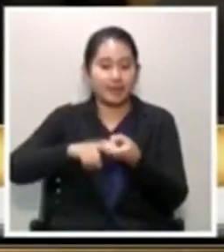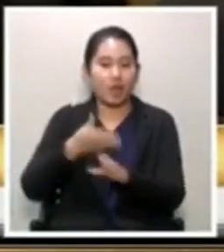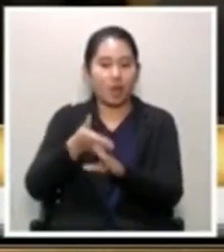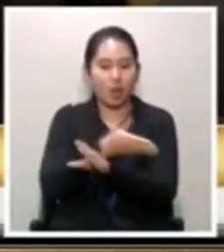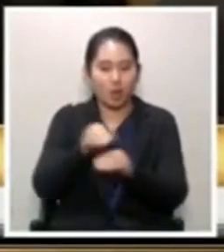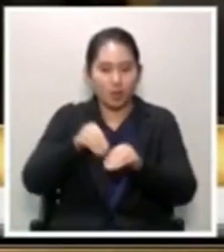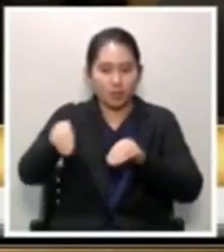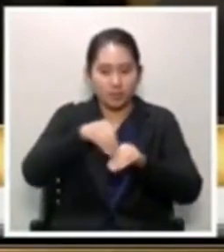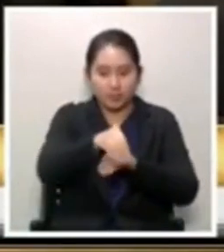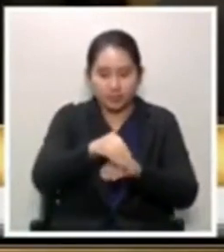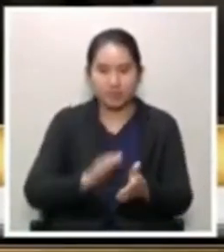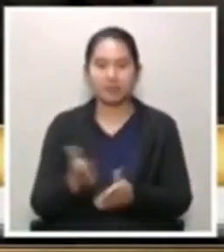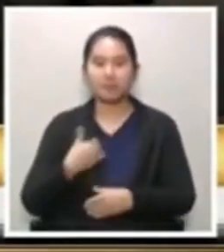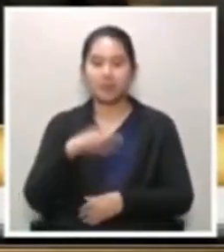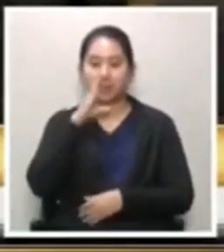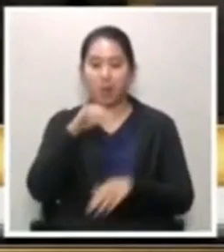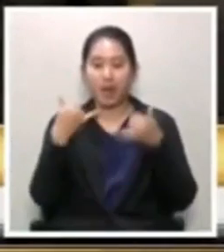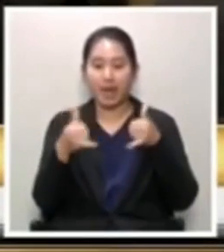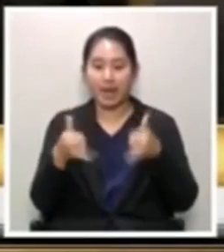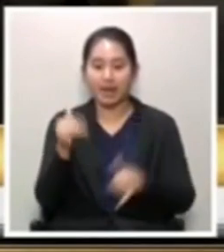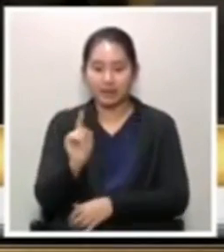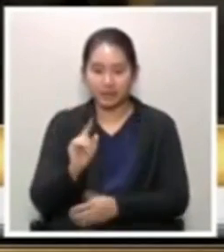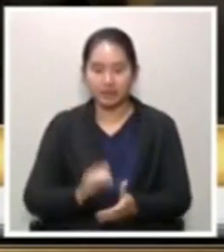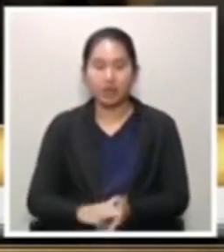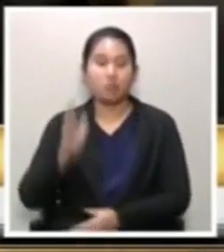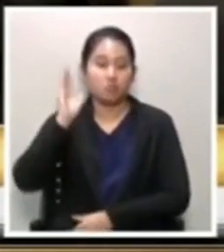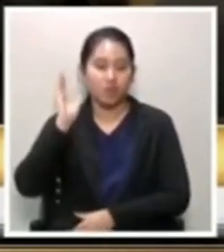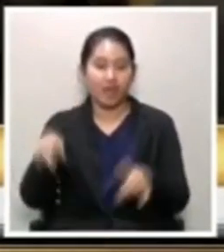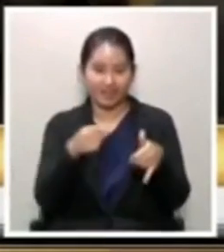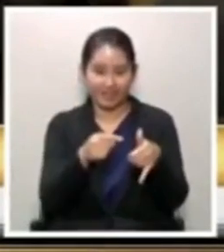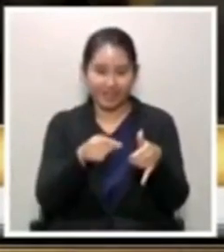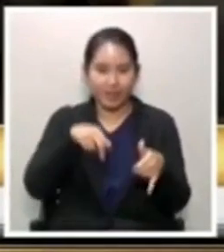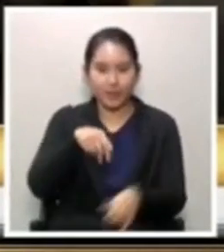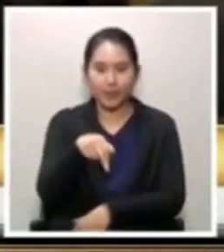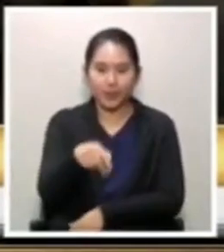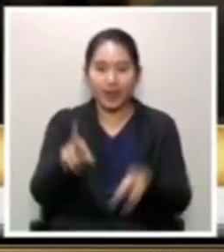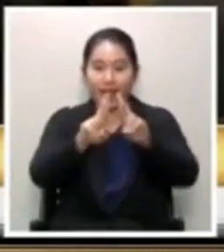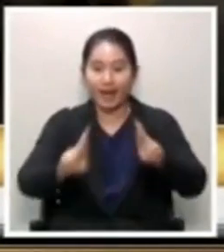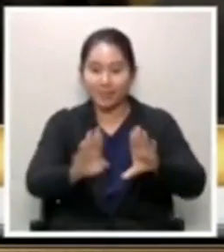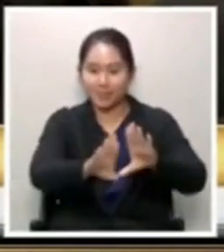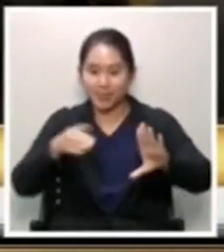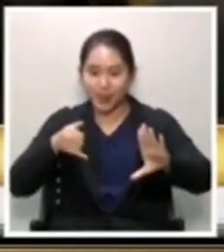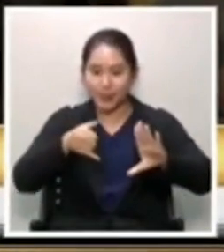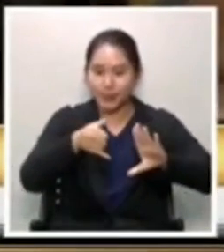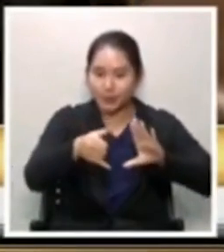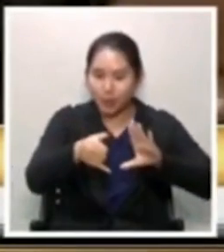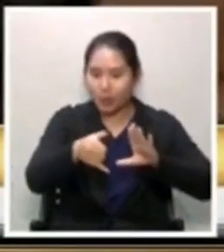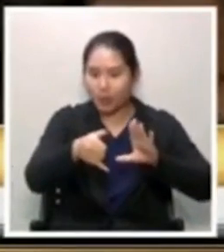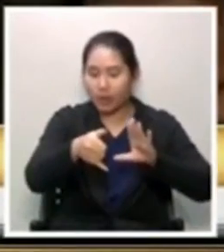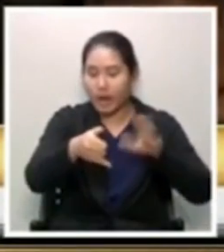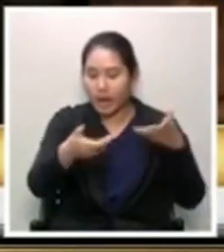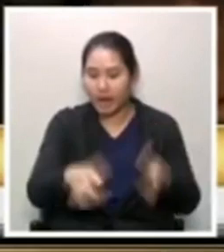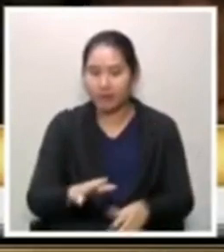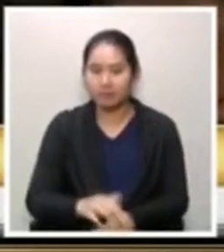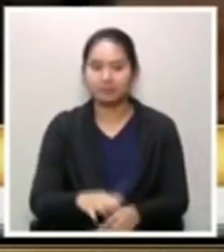และประเทศอื่นๆนะเขาแซวกันเล่นๆเขาบอกงี้ครับเขาบอกผู้ชายคนนึงเนี่ยนะครับเขาเดินไปเข้าร้านอาหารพอไปเข้าร้านอาหารเนี่ยนะเขาก็